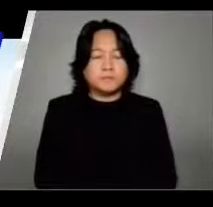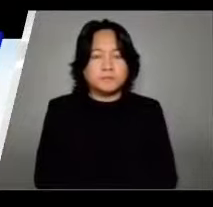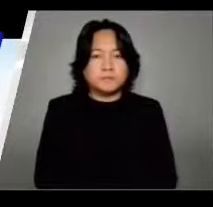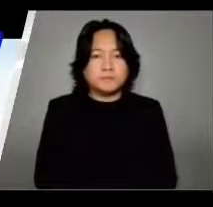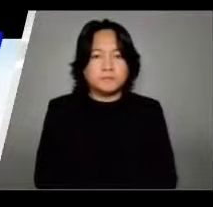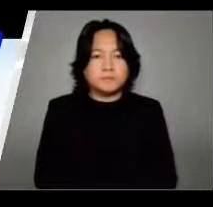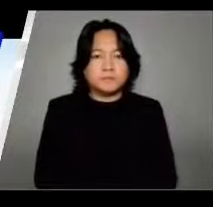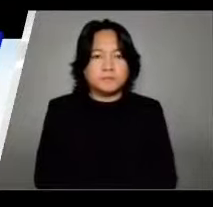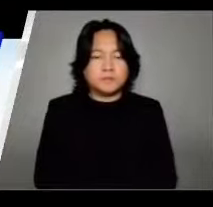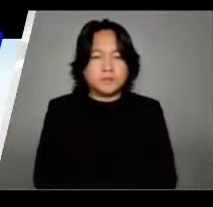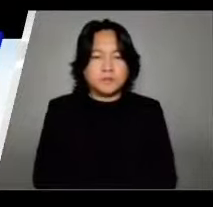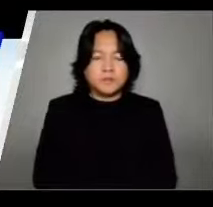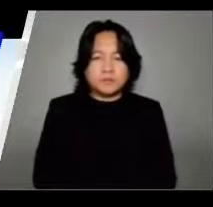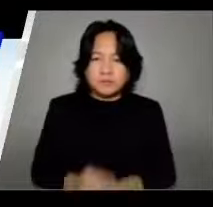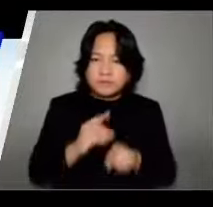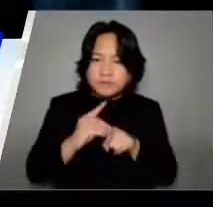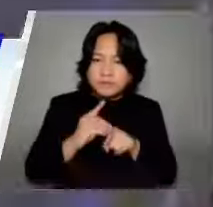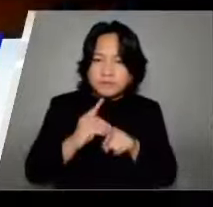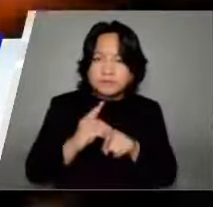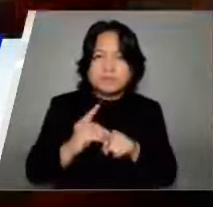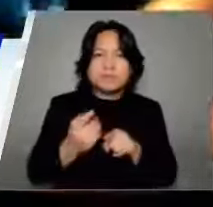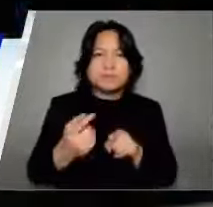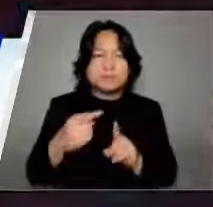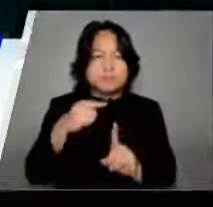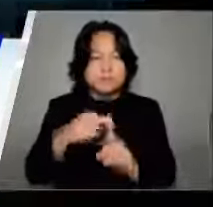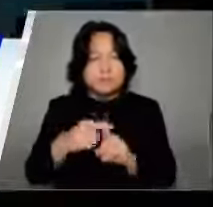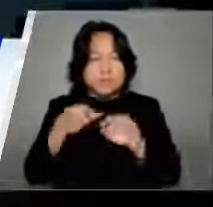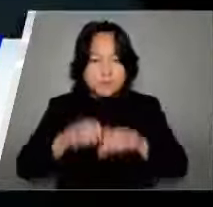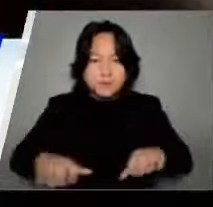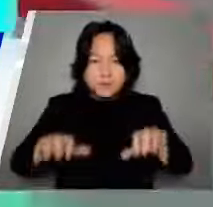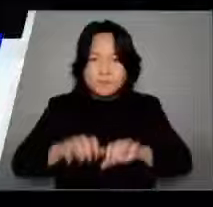matinding disiplina at pagpupursigi.